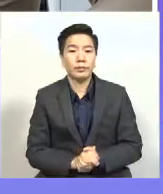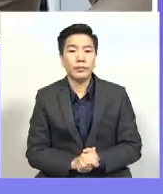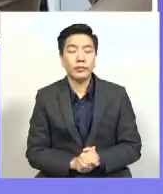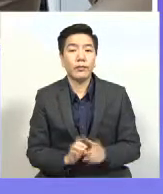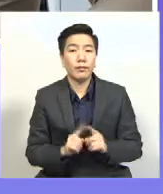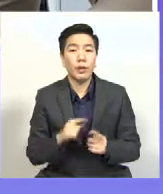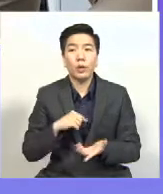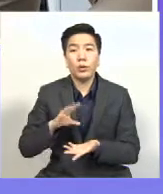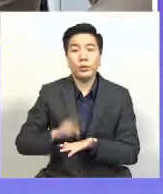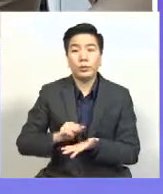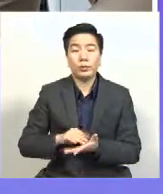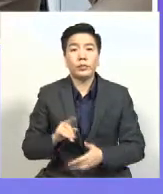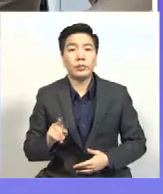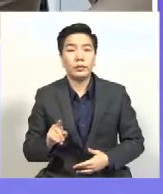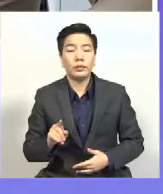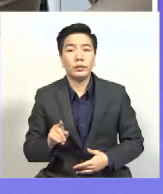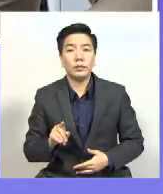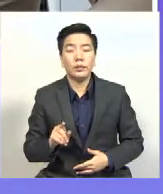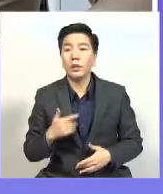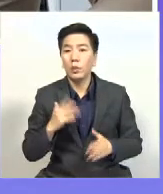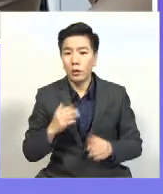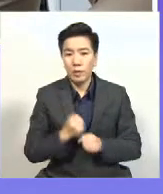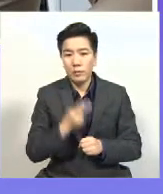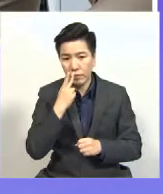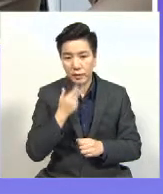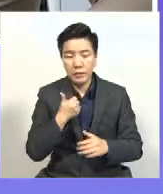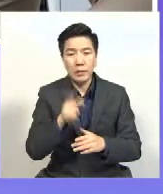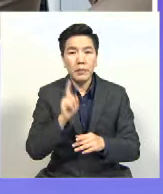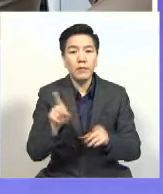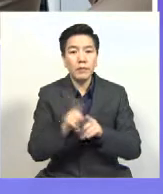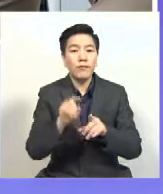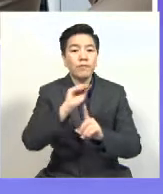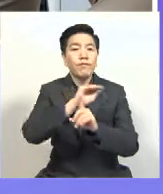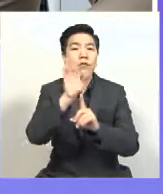านำเข้าข้อมูลที่มีความผิดต่อรัฐแบบนี้แต่ว่าเขาไปใช้บริการที่เป็นฟรี